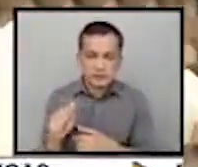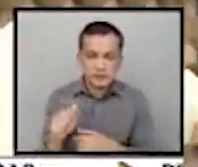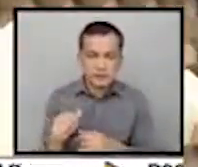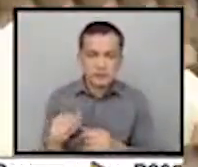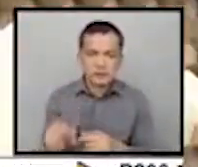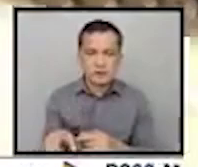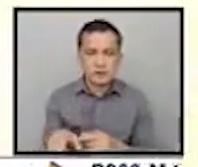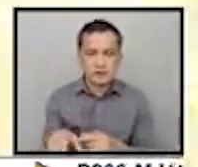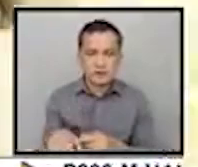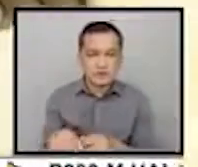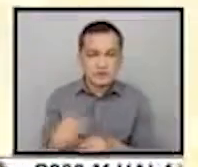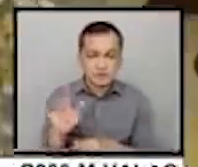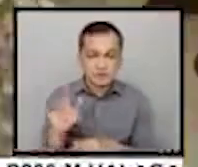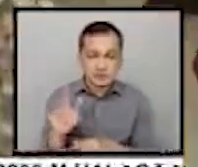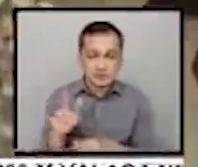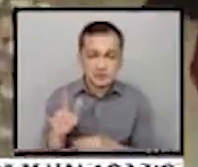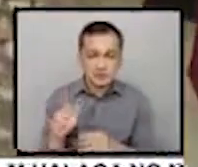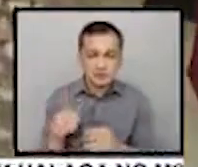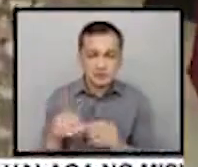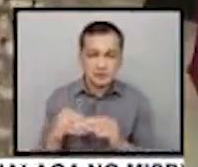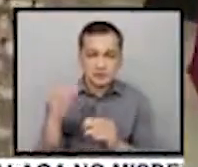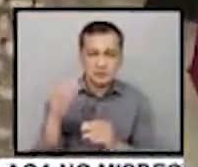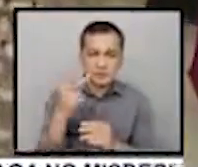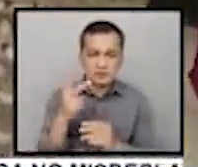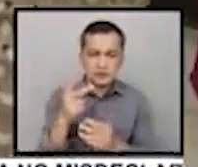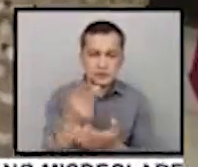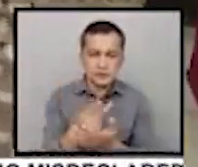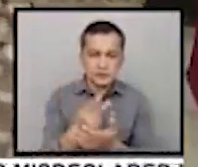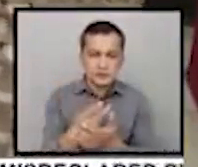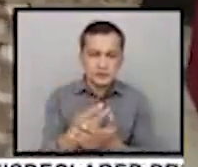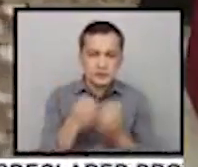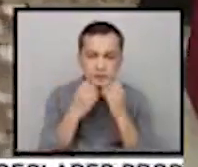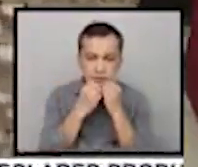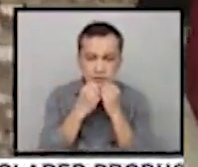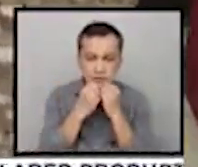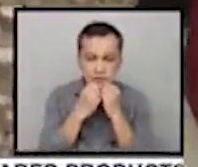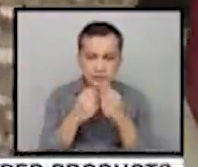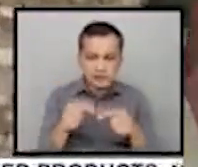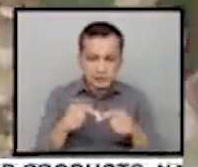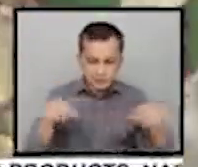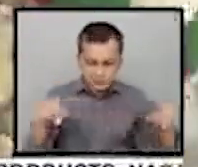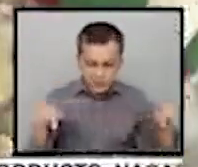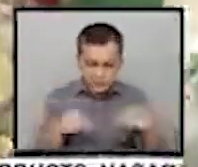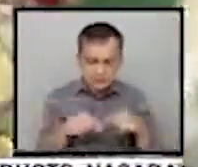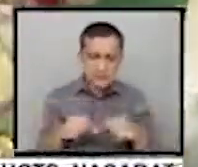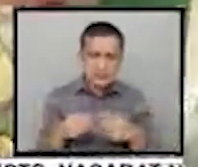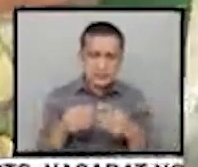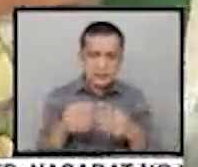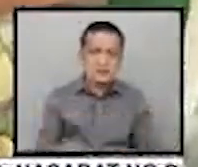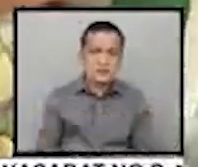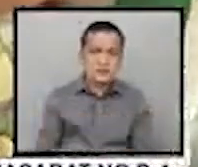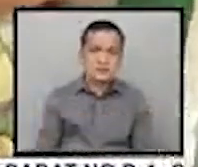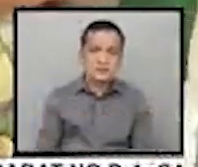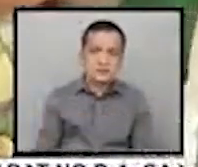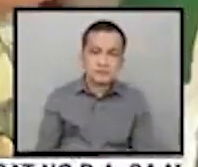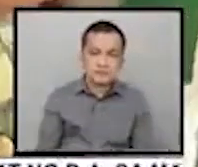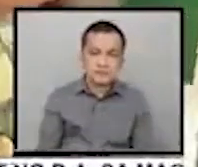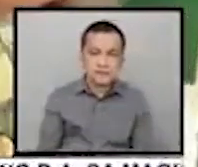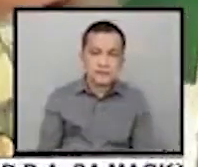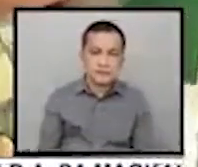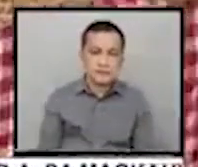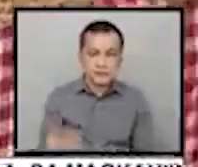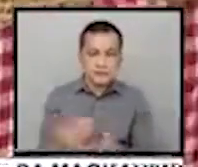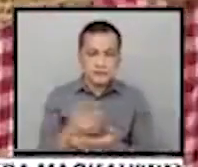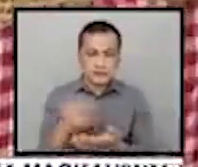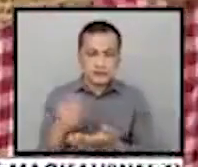nasa 25 to 30 pesos naman ang matitipid sa per tray ng itlog. Ngayon din siyempre pagdating sa mga bagong ani na gulay at prutas